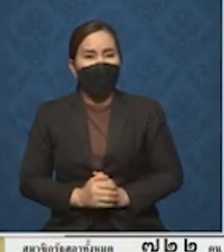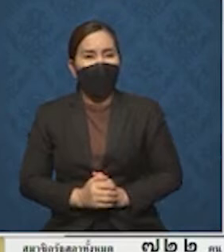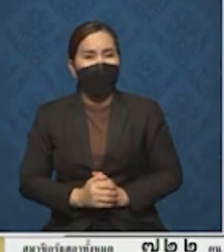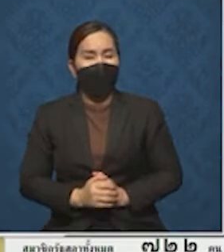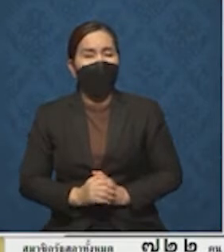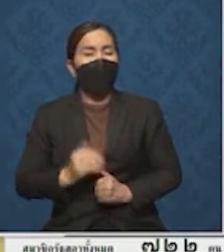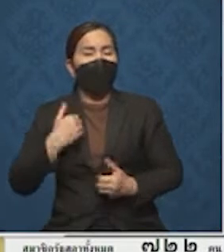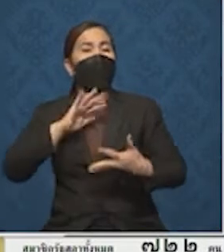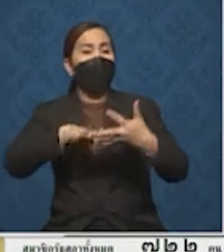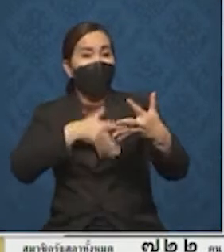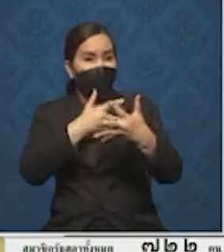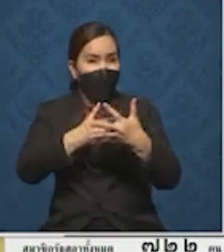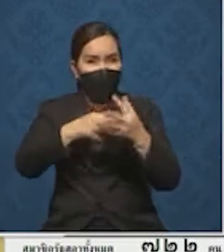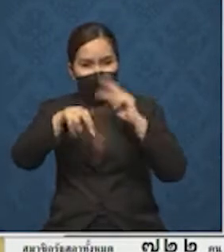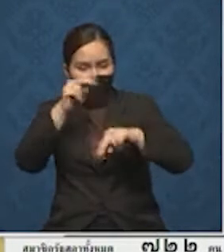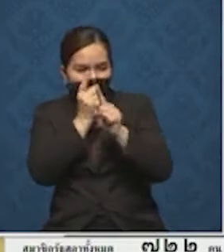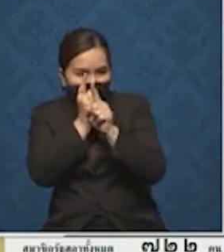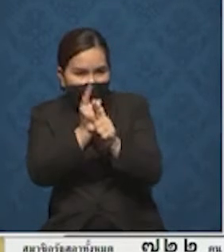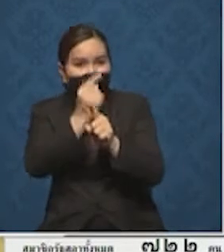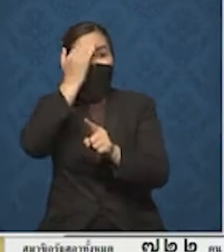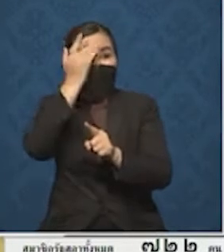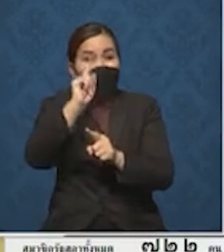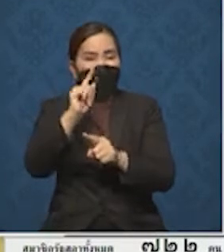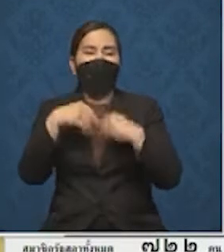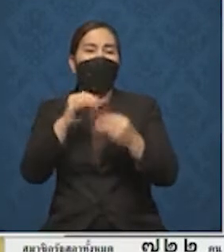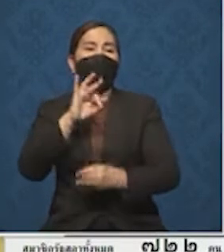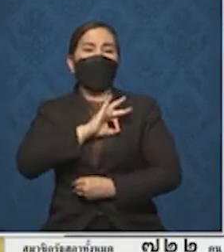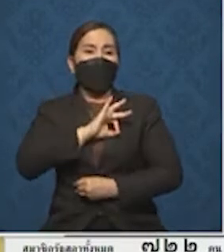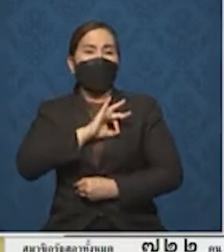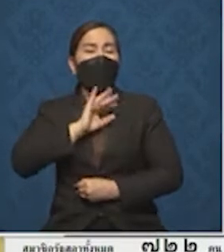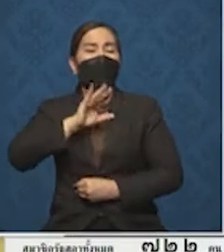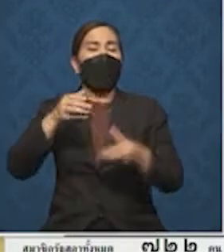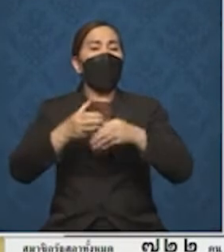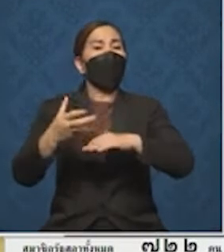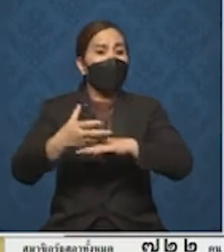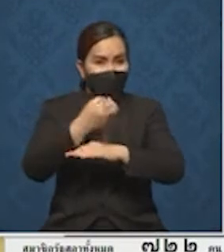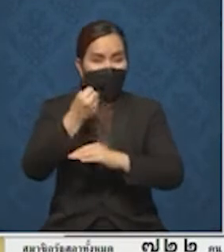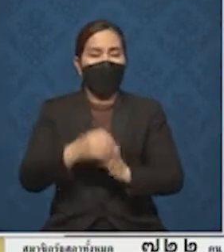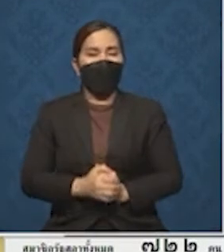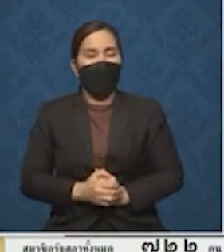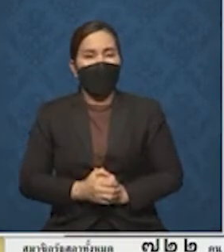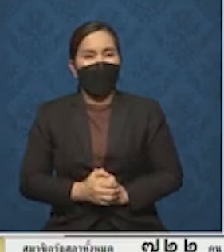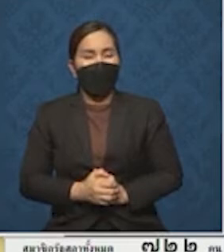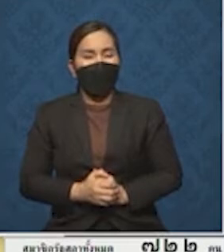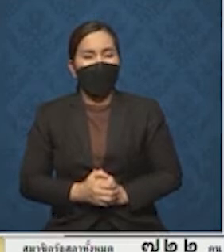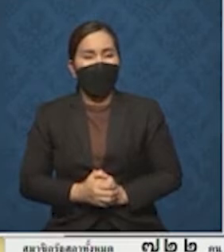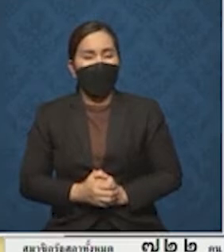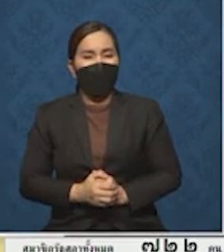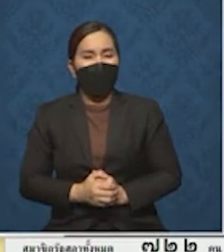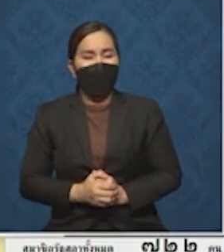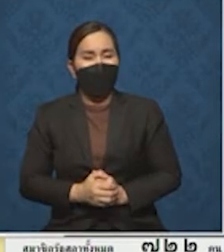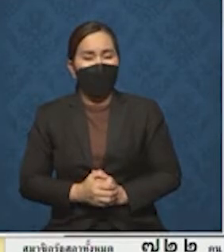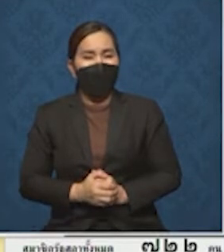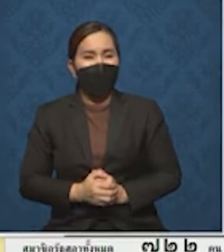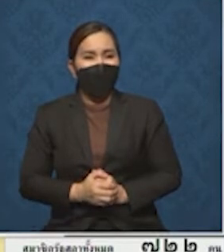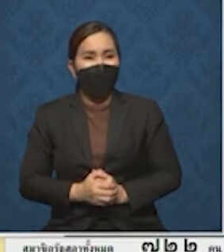รการกำกับดูแล ให้สมาชิของพักการเมืองกระธรร การ อัเป็พ vaakการเหืองก